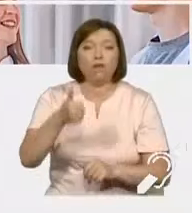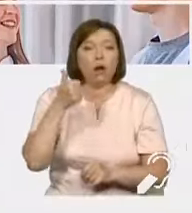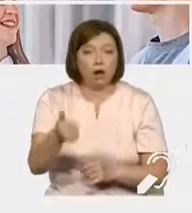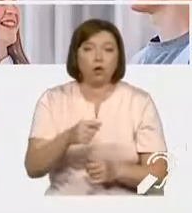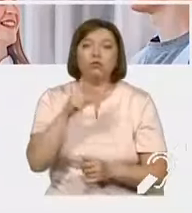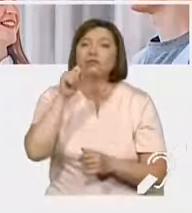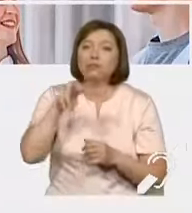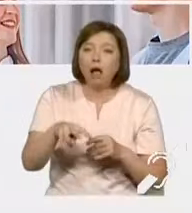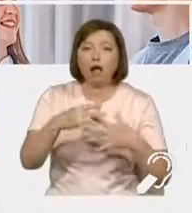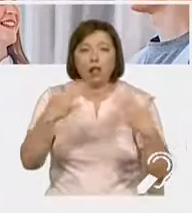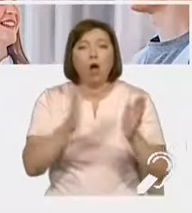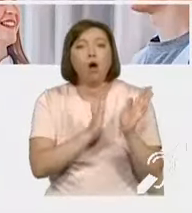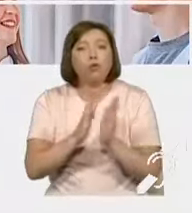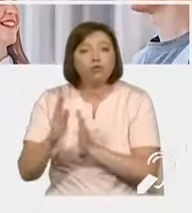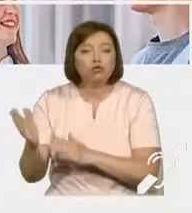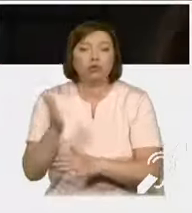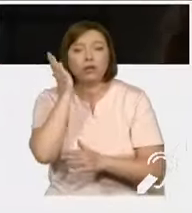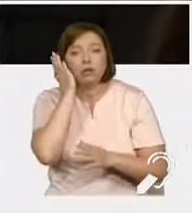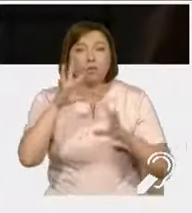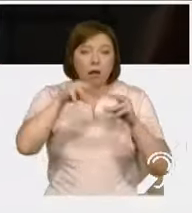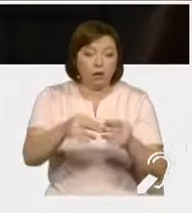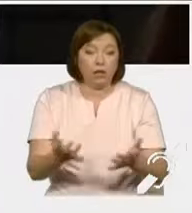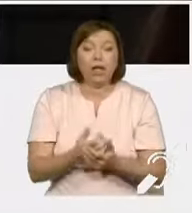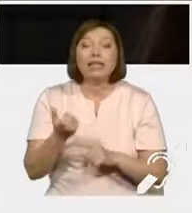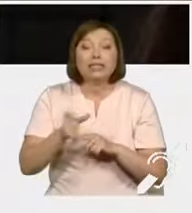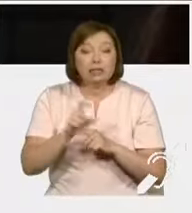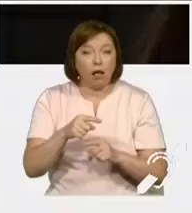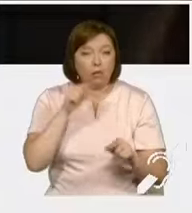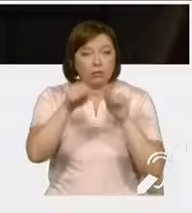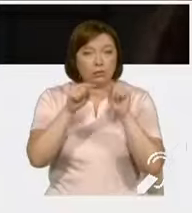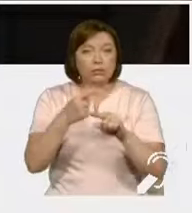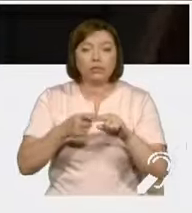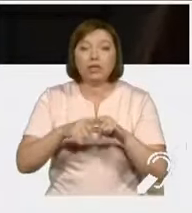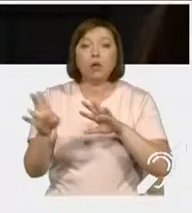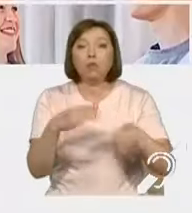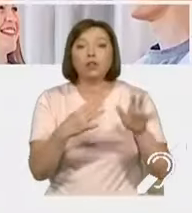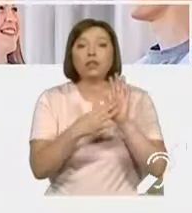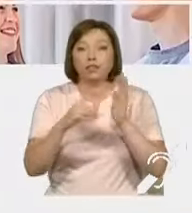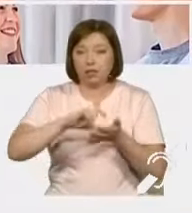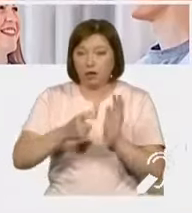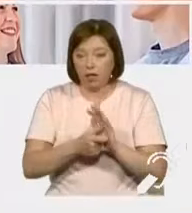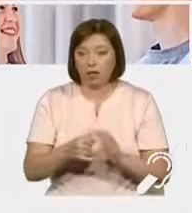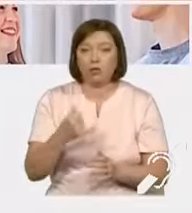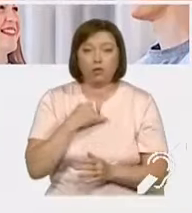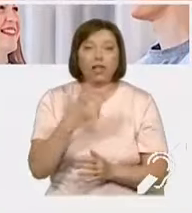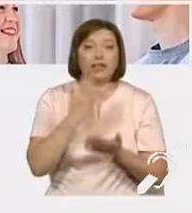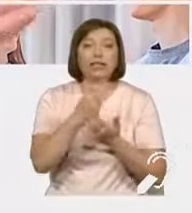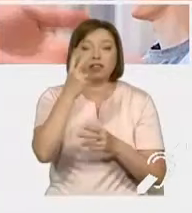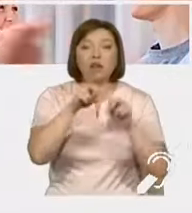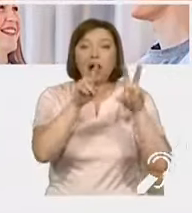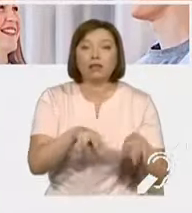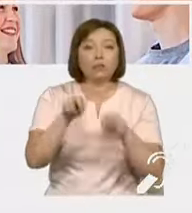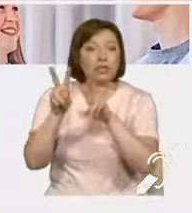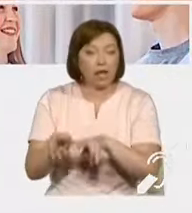de simulare, cămine, condiții bune de trai. Cel mai solicitate domenii sunt după 9 clase. Deci noi avem două specialități sau